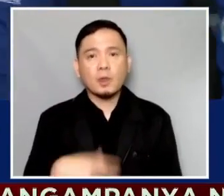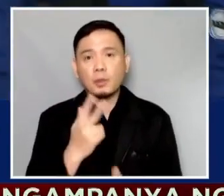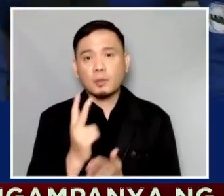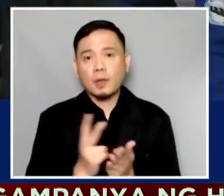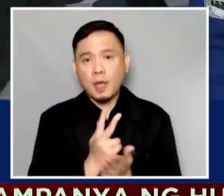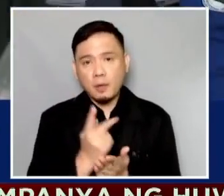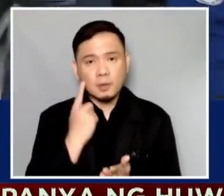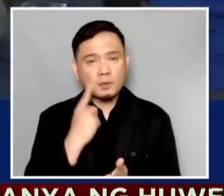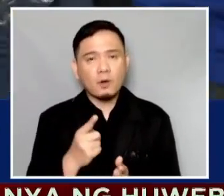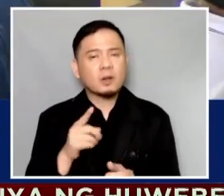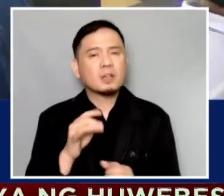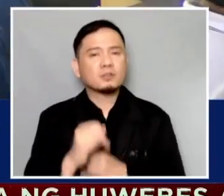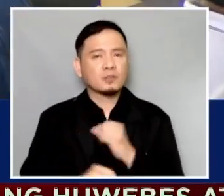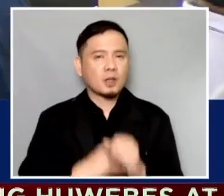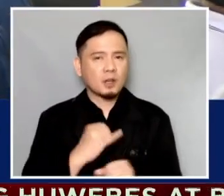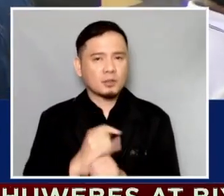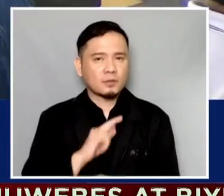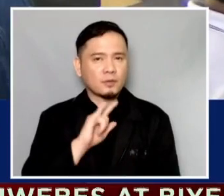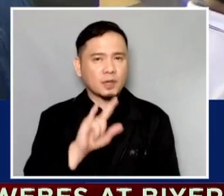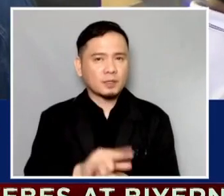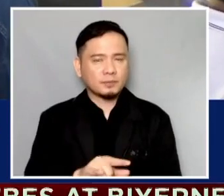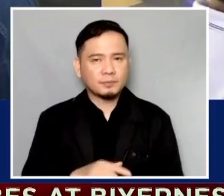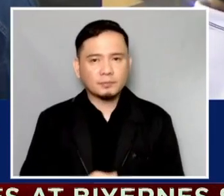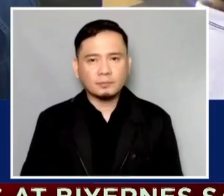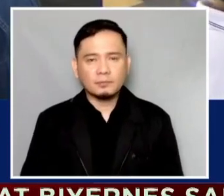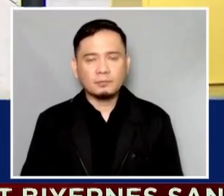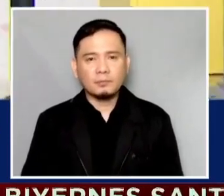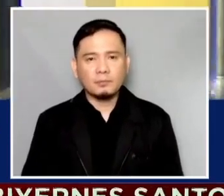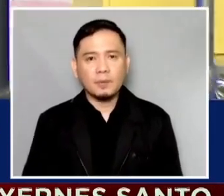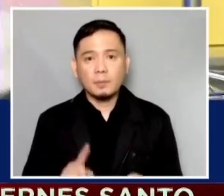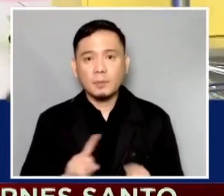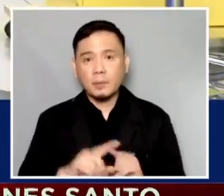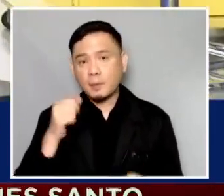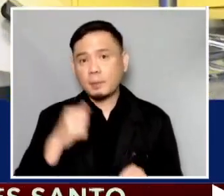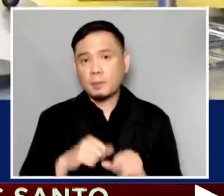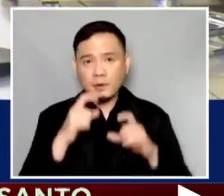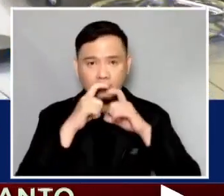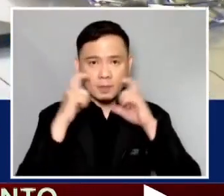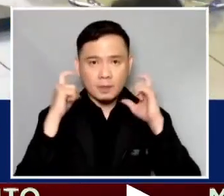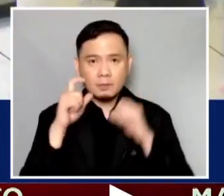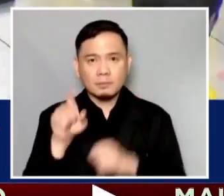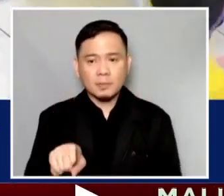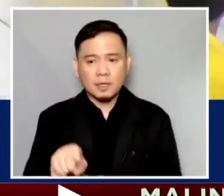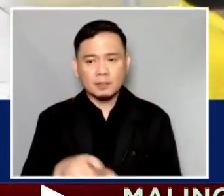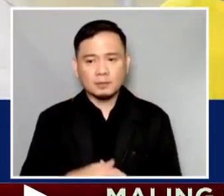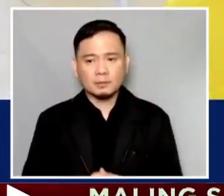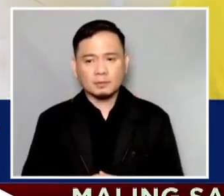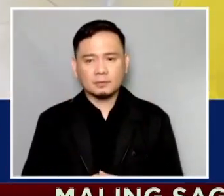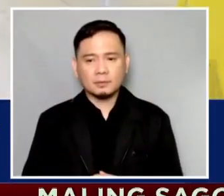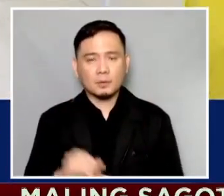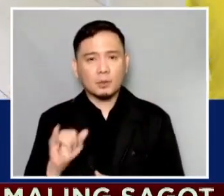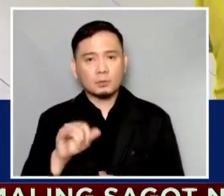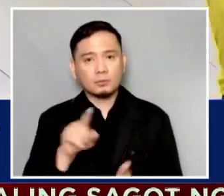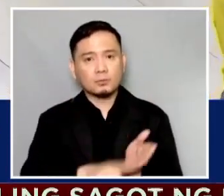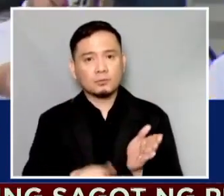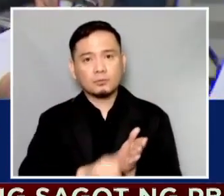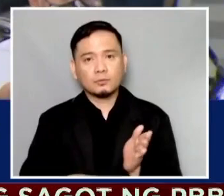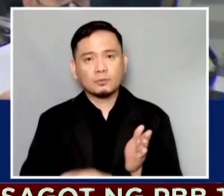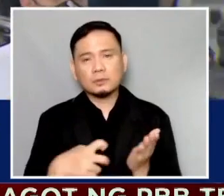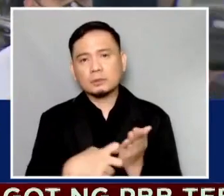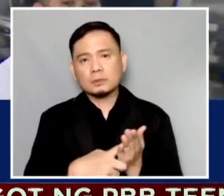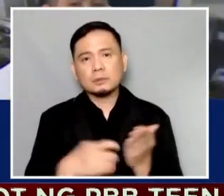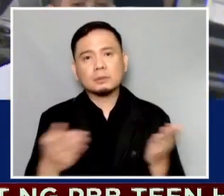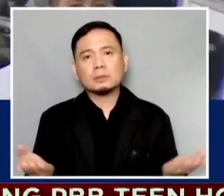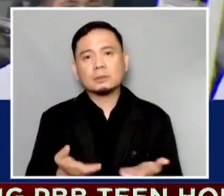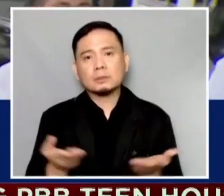ang international flight. Huwag kalimutan ang face mask. I-check rin sa ticket kung saan ang terminal ng flight